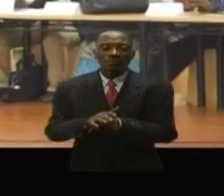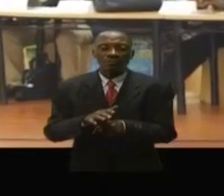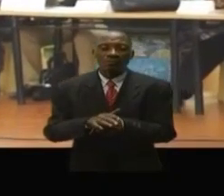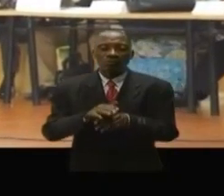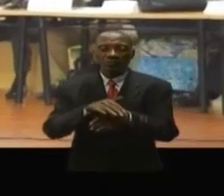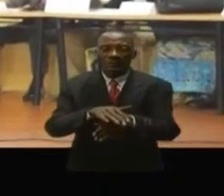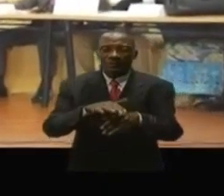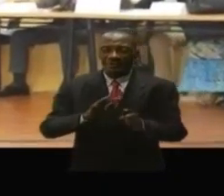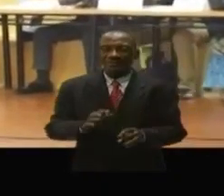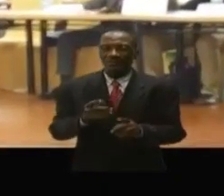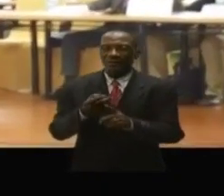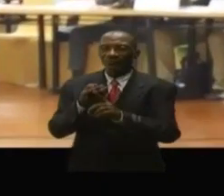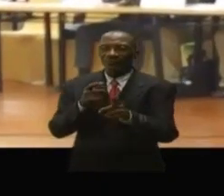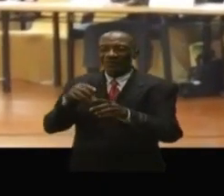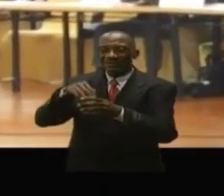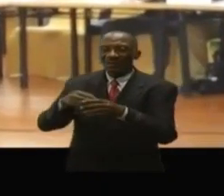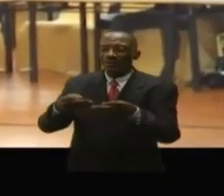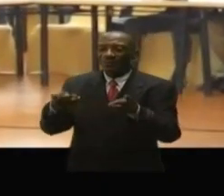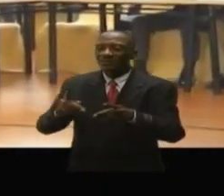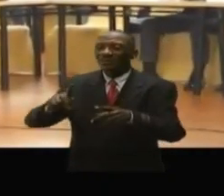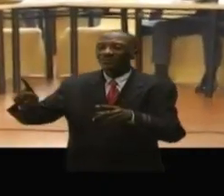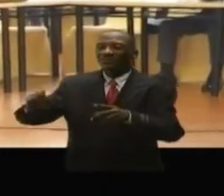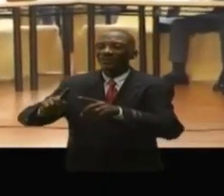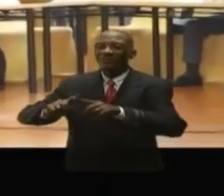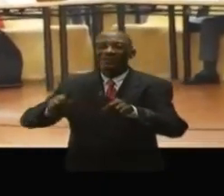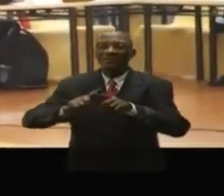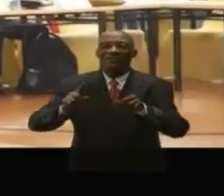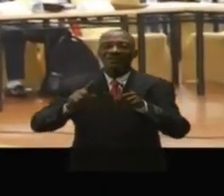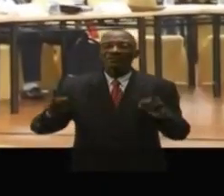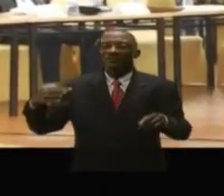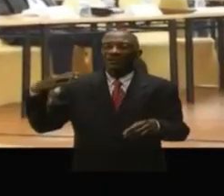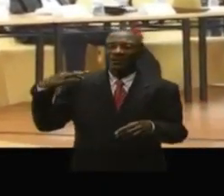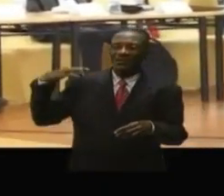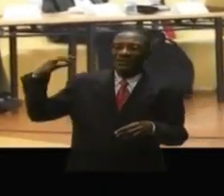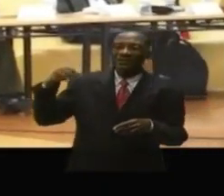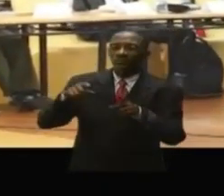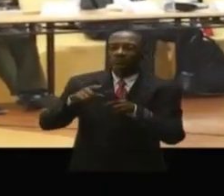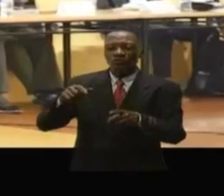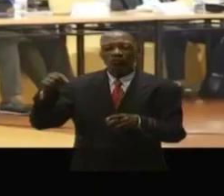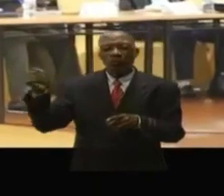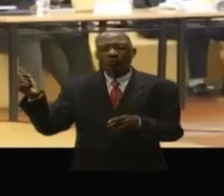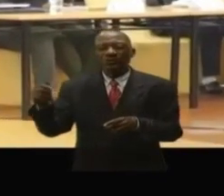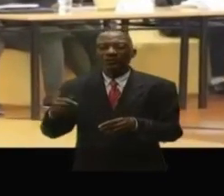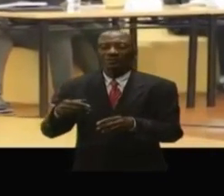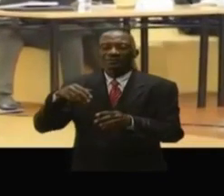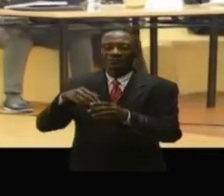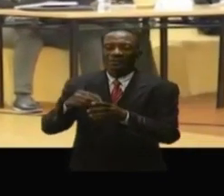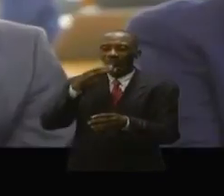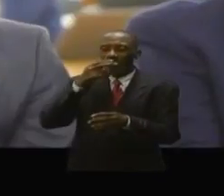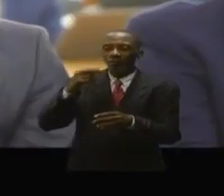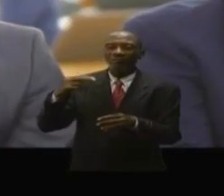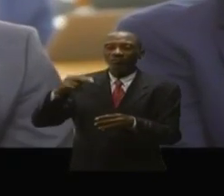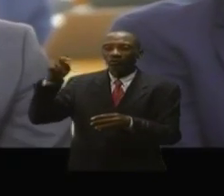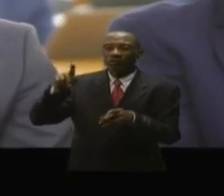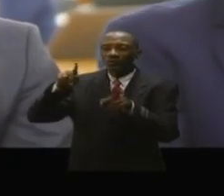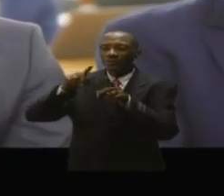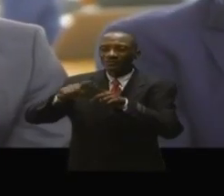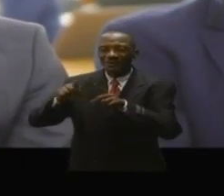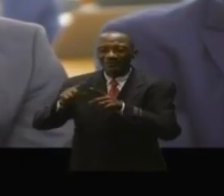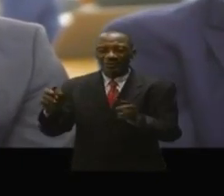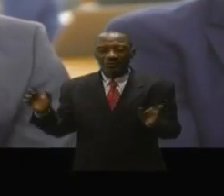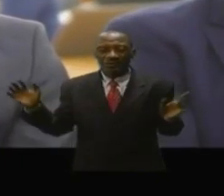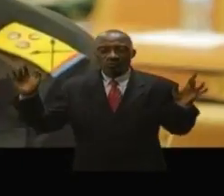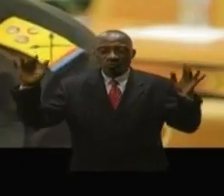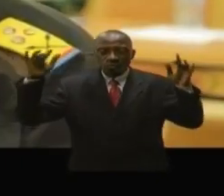sociaux intercommunautaires et délégués des associations et autres notables influents du Nord Kivu viennent de réfléchir depuis le 28